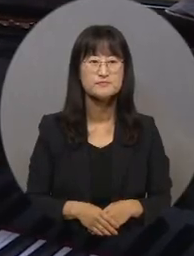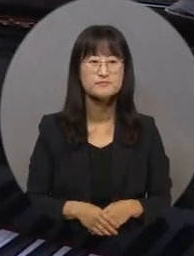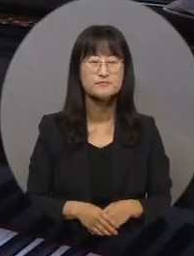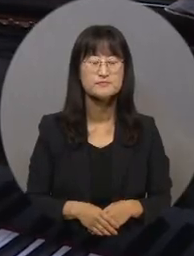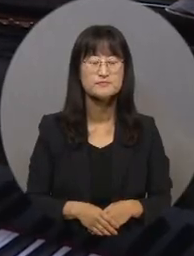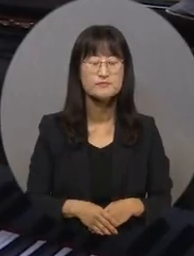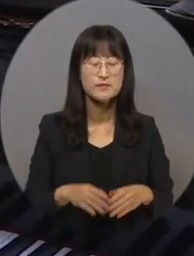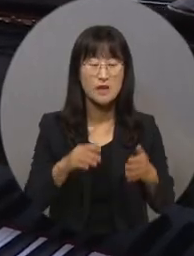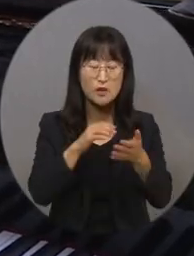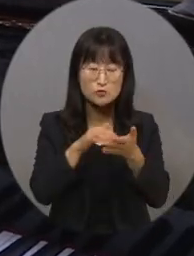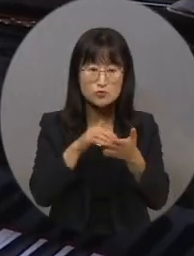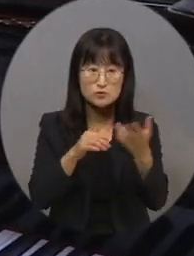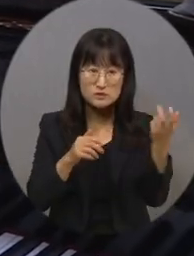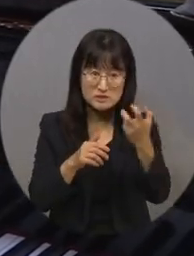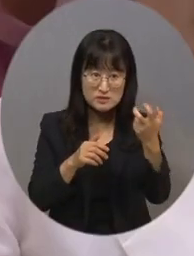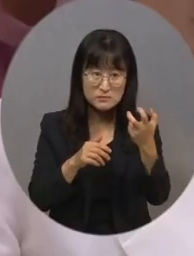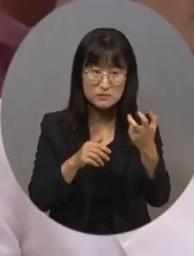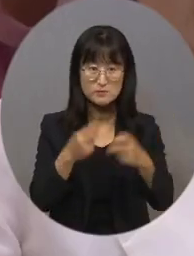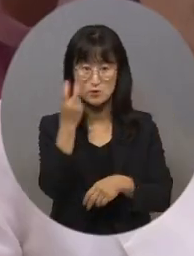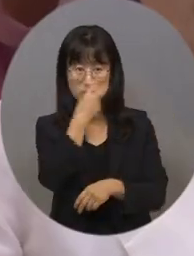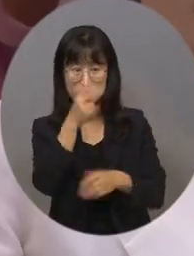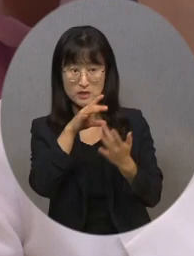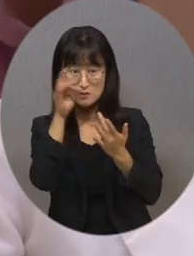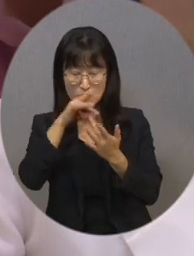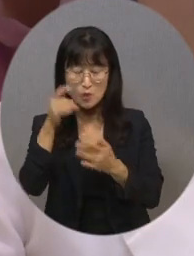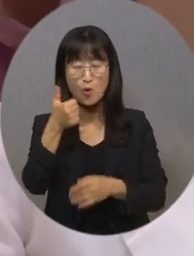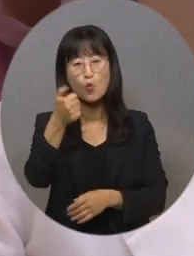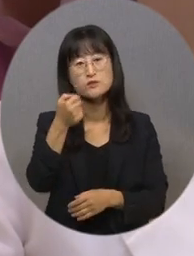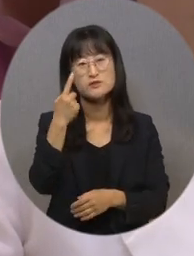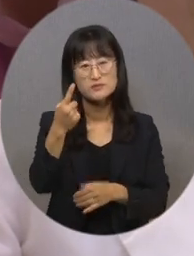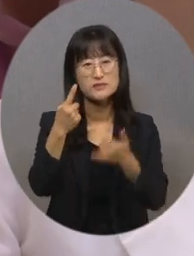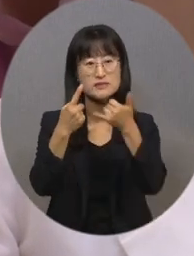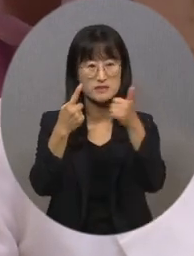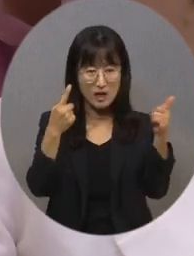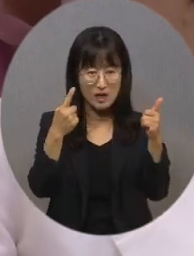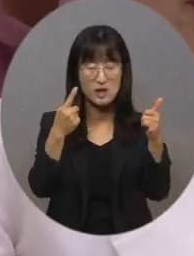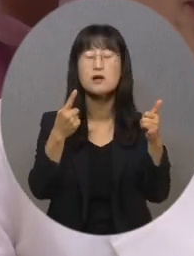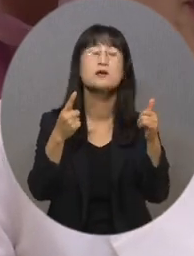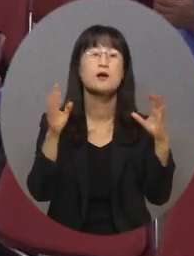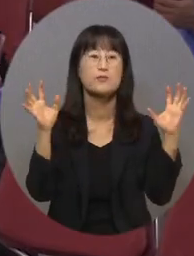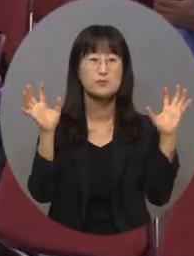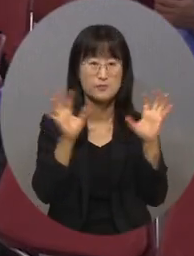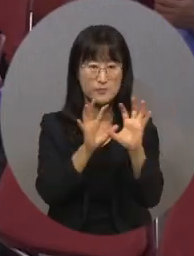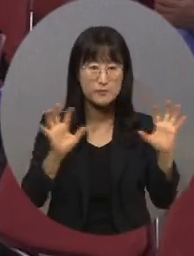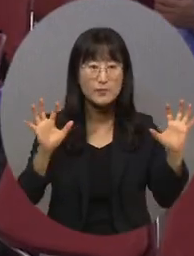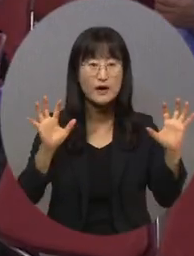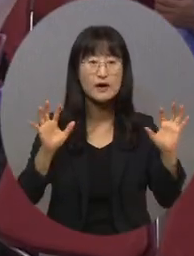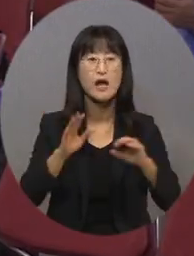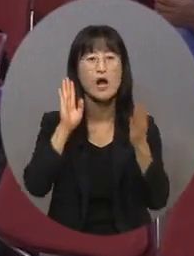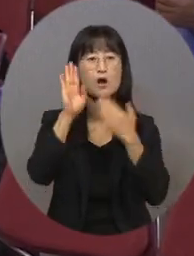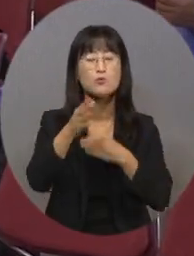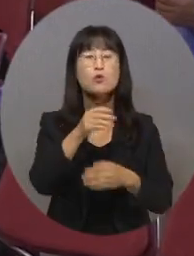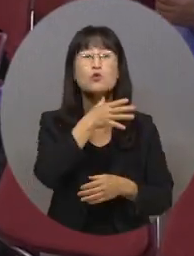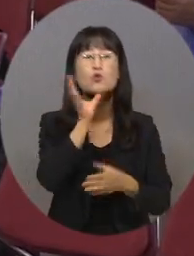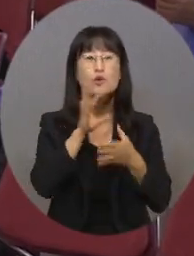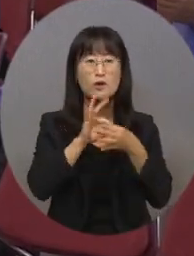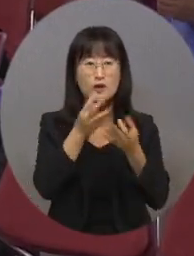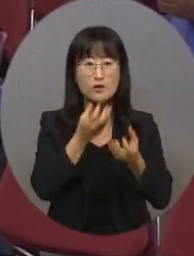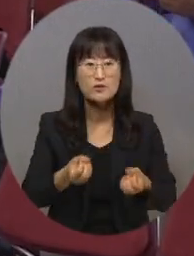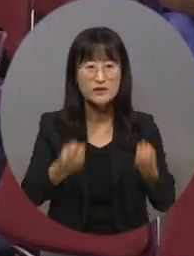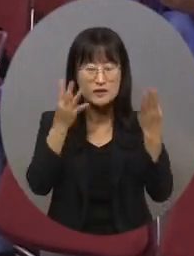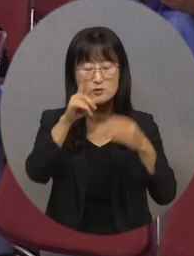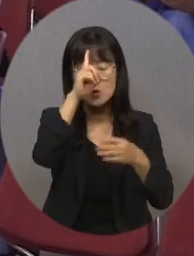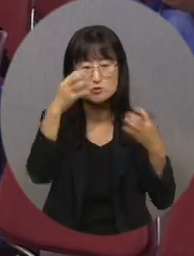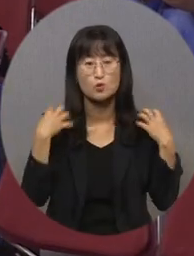약 70여명의 지원자 중 심사를 통해 선발된 51명의 단원들로 구성된 합창단은 앞으로 노인 관련 행사와 정부의